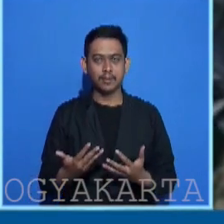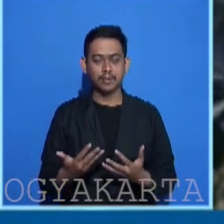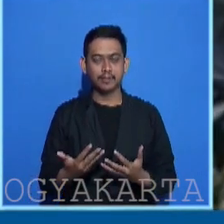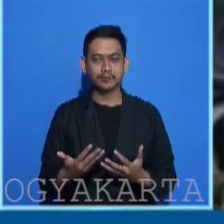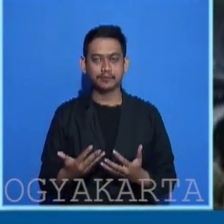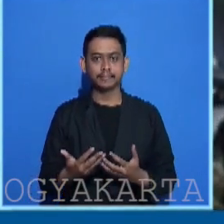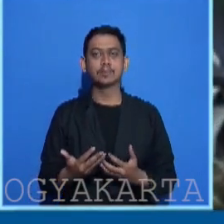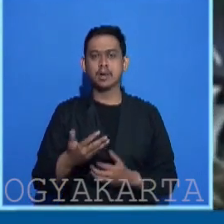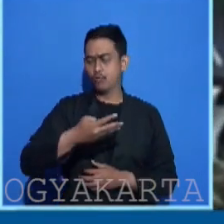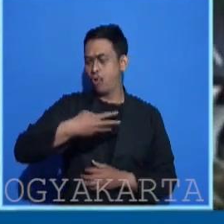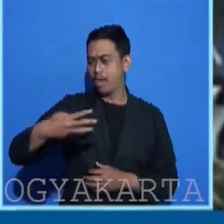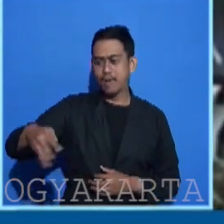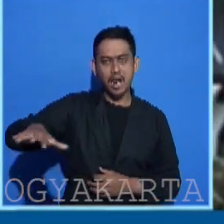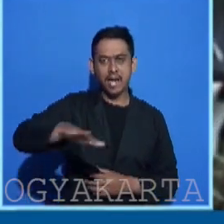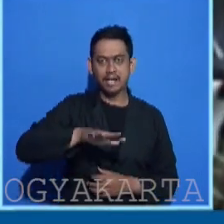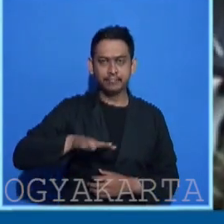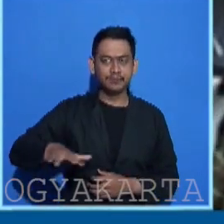ekonomi keluarga